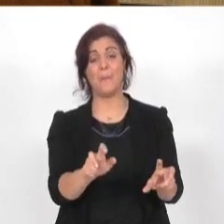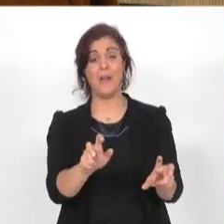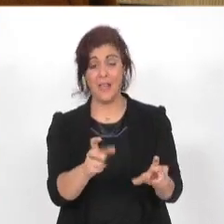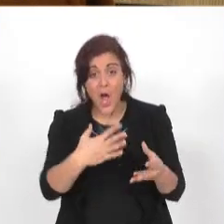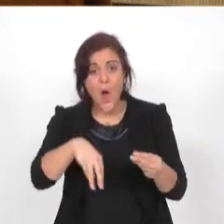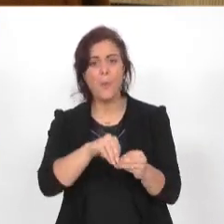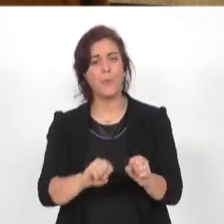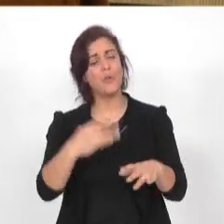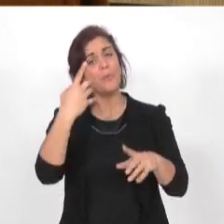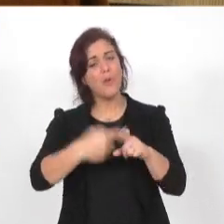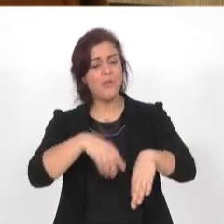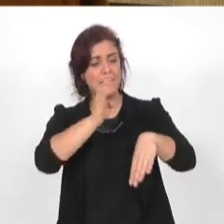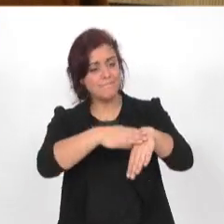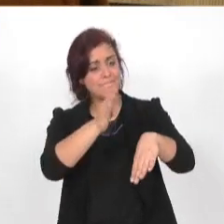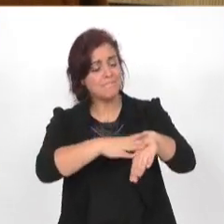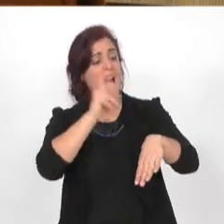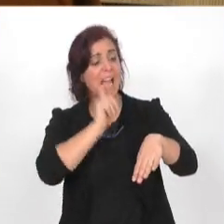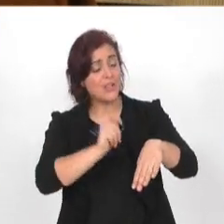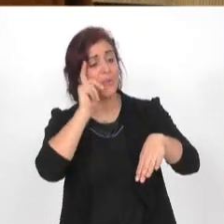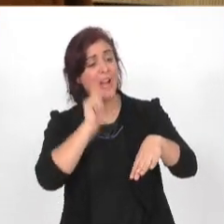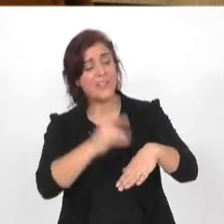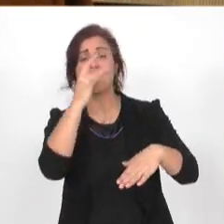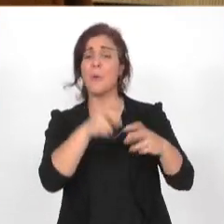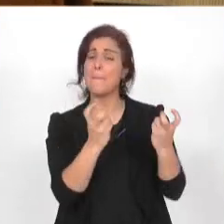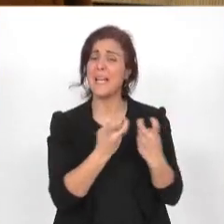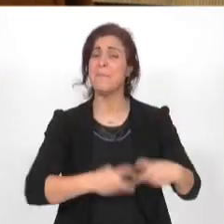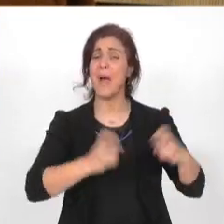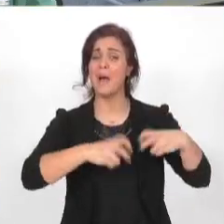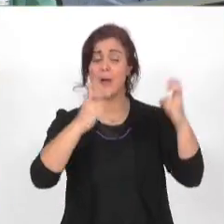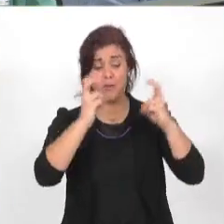avons alerté à plusieurs reprises, nous ne prendrons pas part au vote de cette délibération. Je vous remercie.